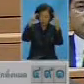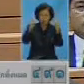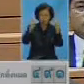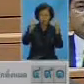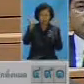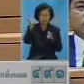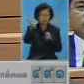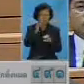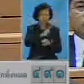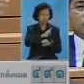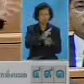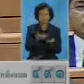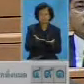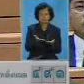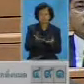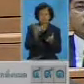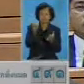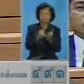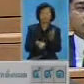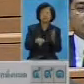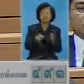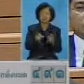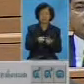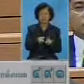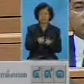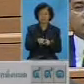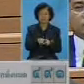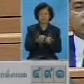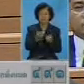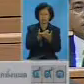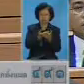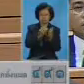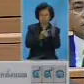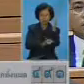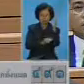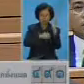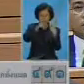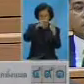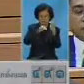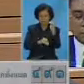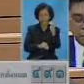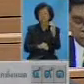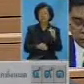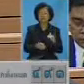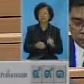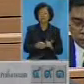ยตัวเองเนี่ยมันก็จะผิดทางลงอีกแล้วราคายางจะตกลงกว่านี้อีกครับท่านประธ